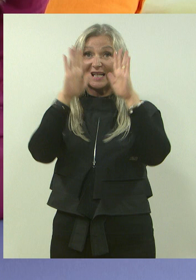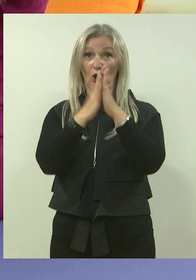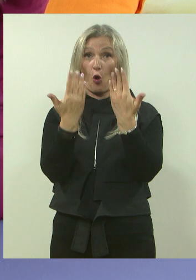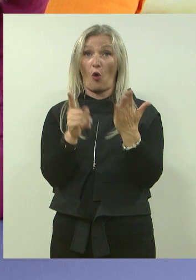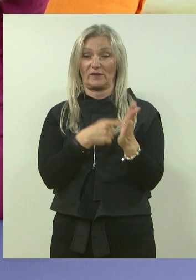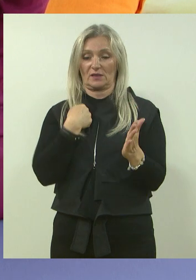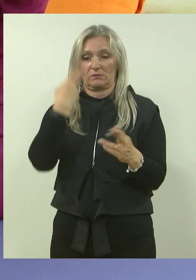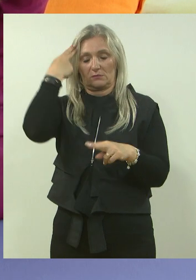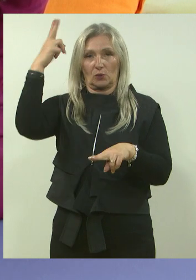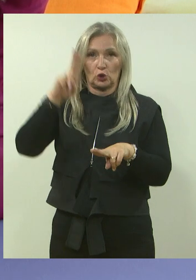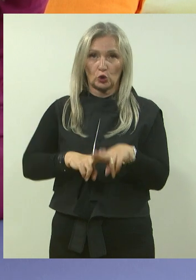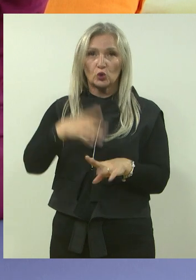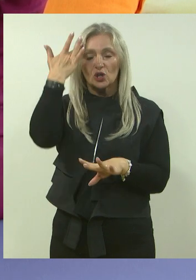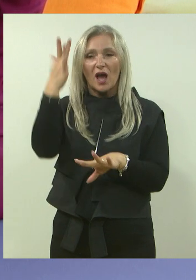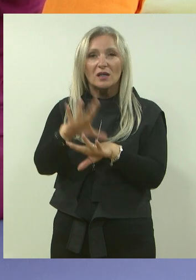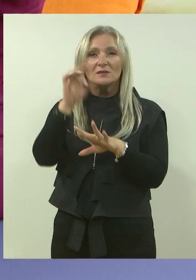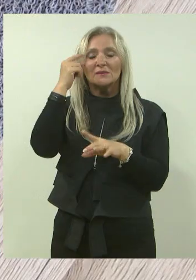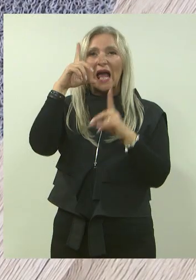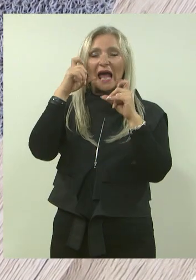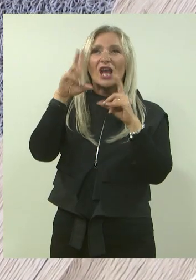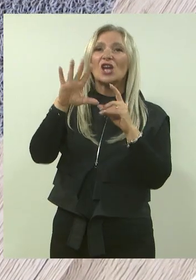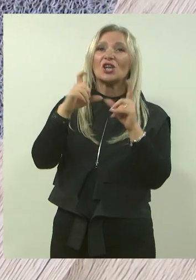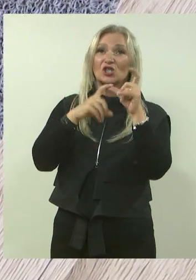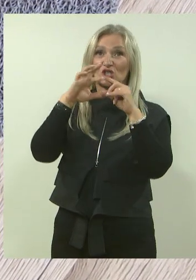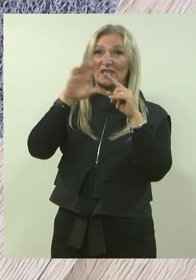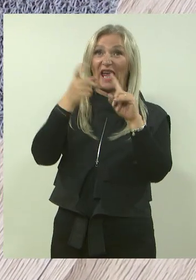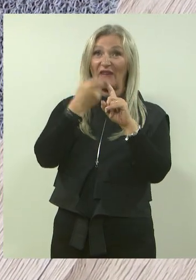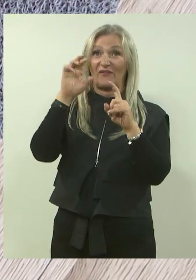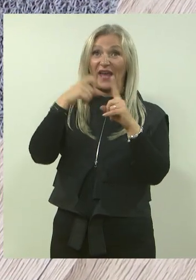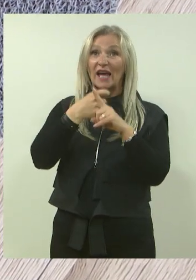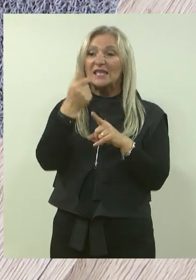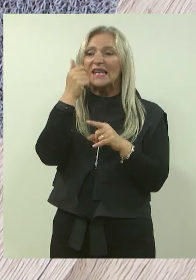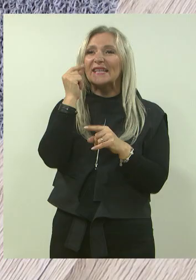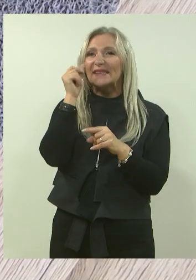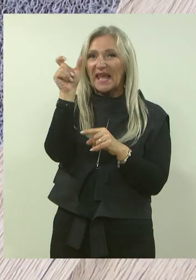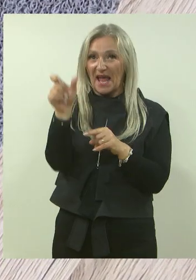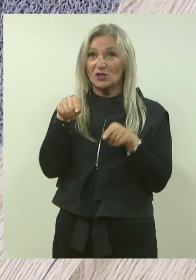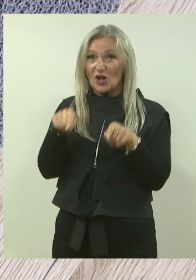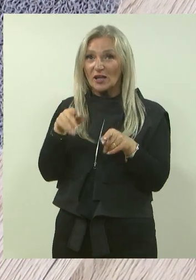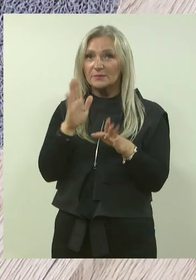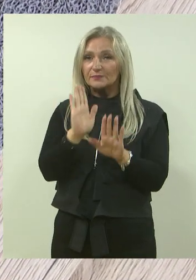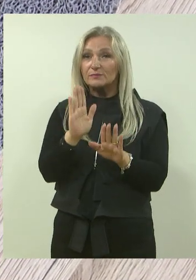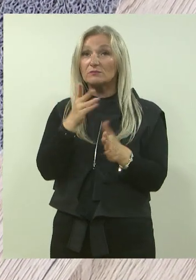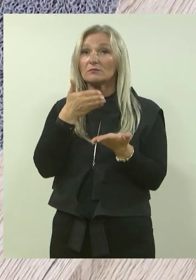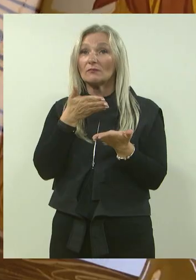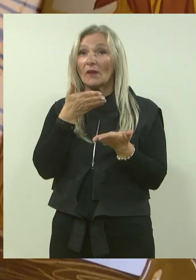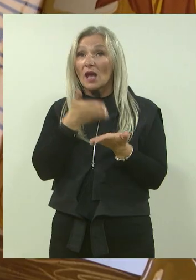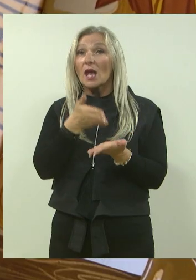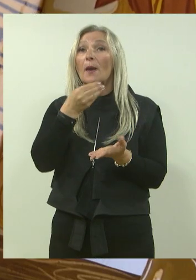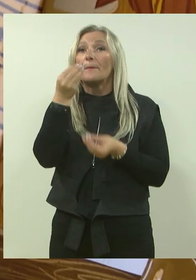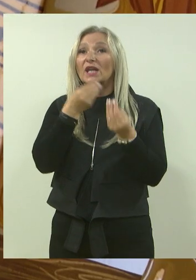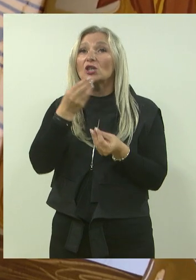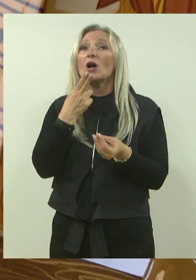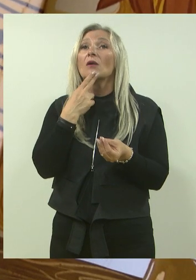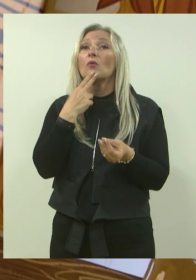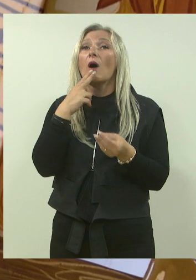da sam odlučila evo osmisliti lik Štefeka, jednog dječarca i zapravo osmisliti priču